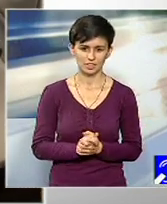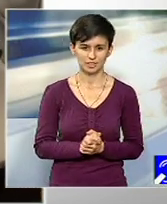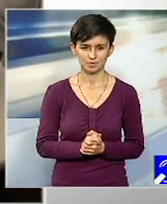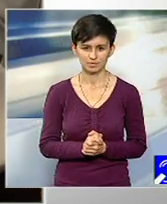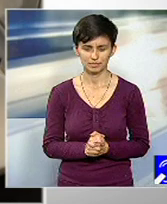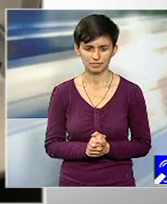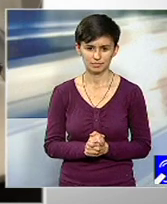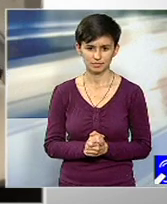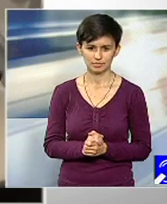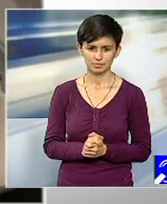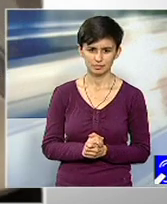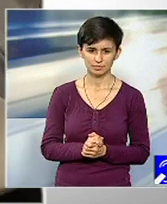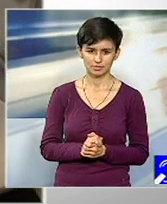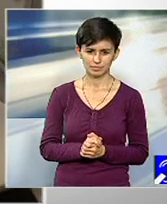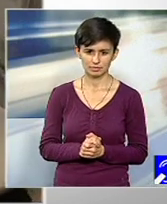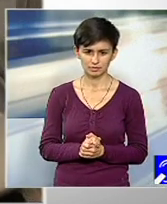Bun.